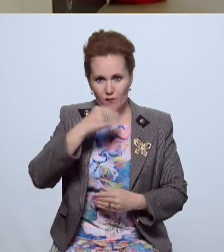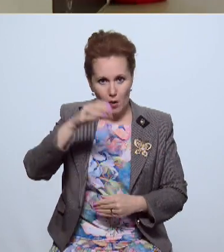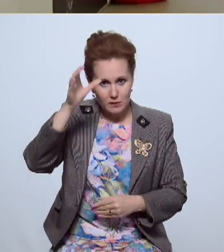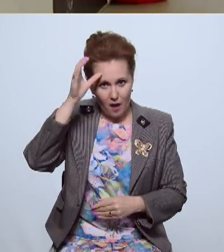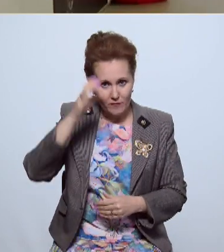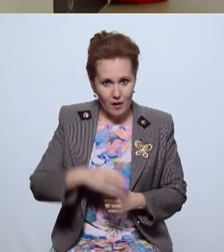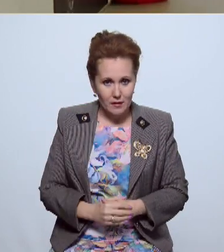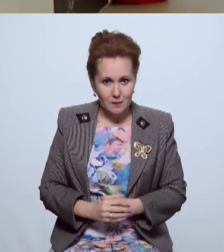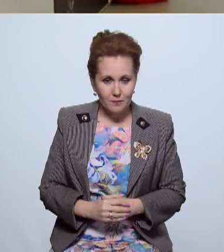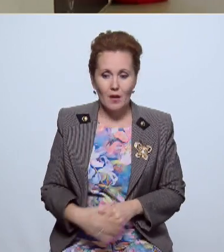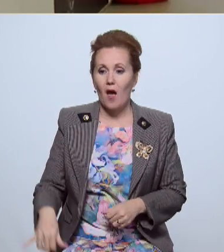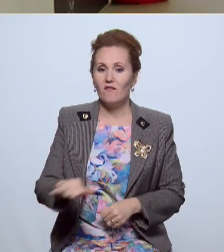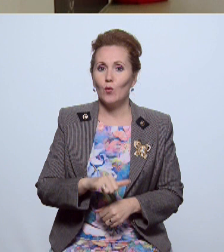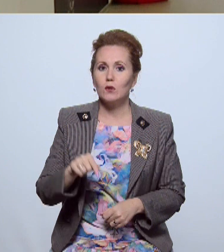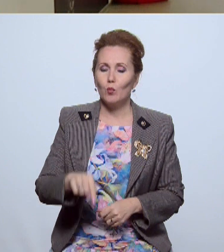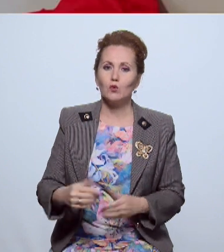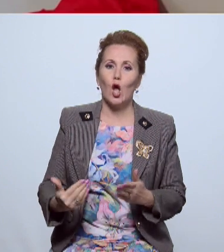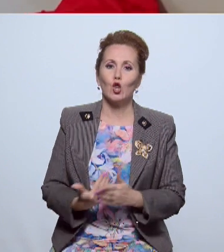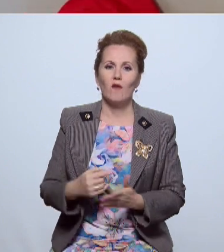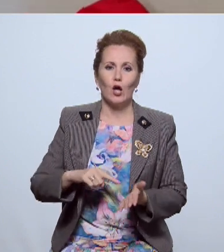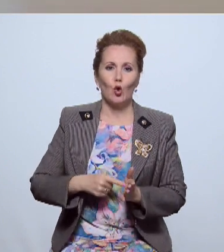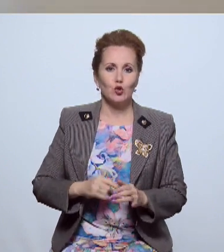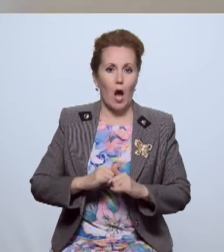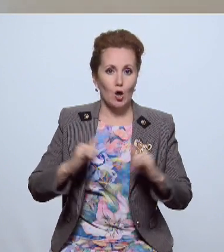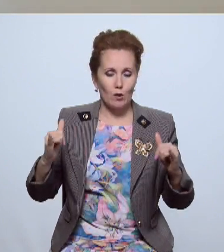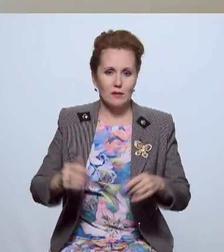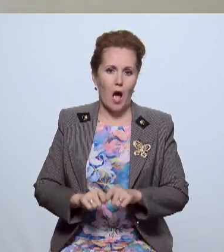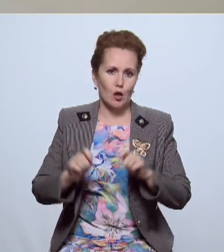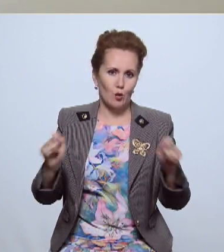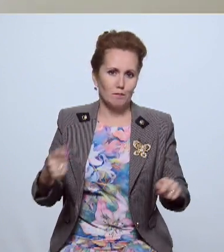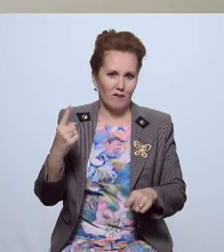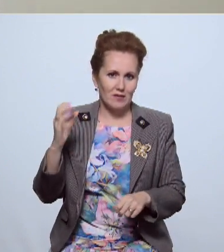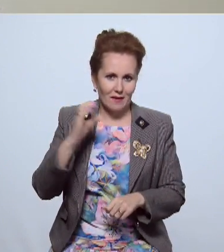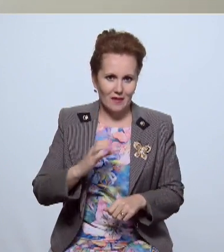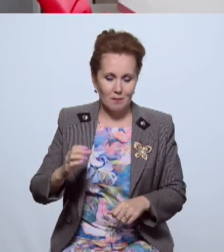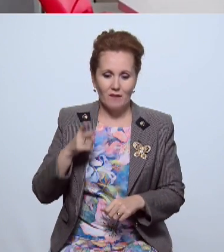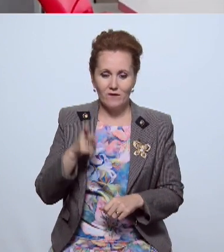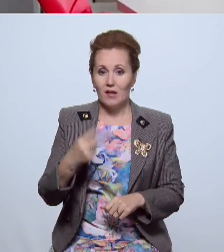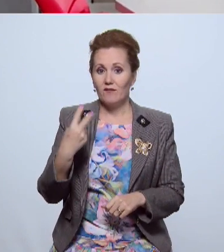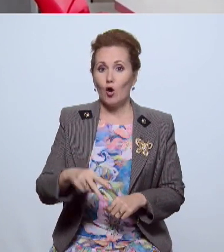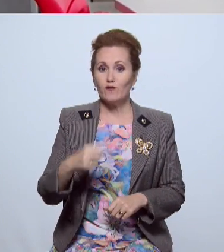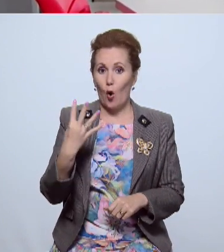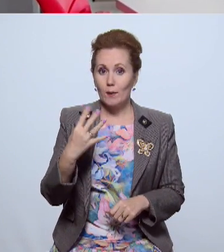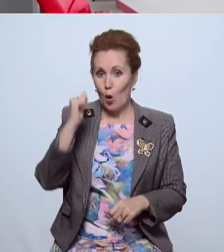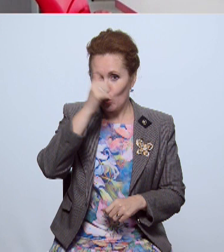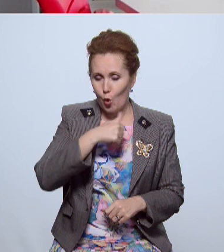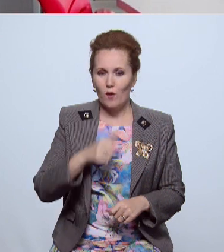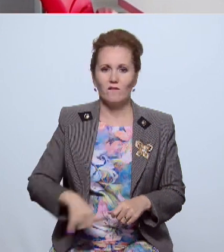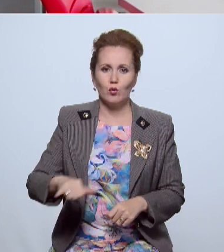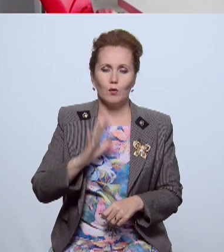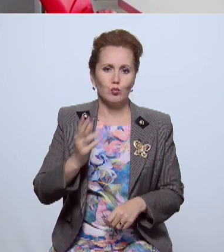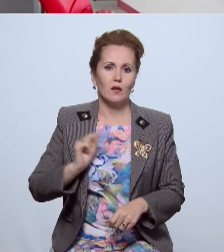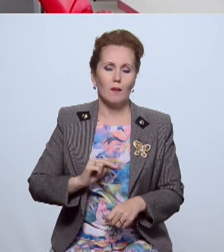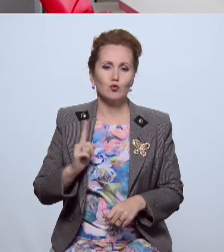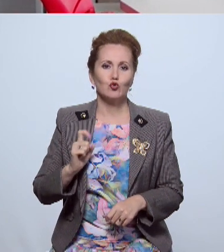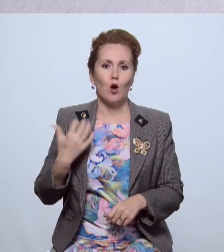образования. В Удмуртии новые точки роста откроют 1 сентября. Всего к 2024 году в регионе будет